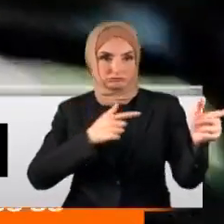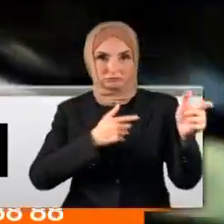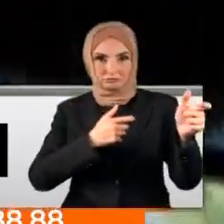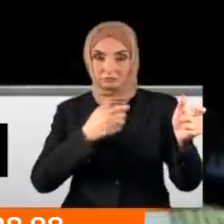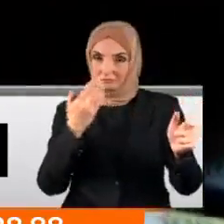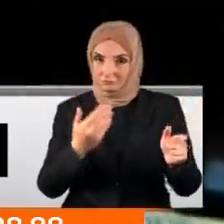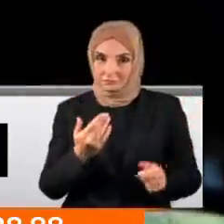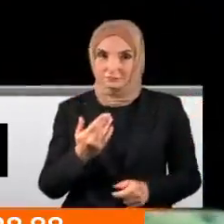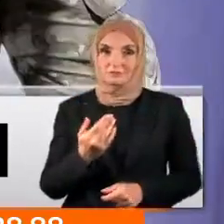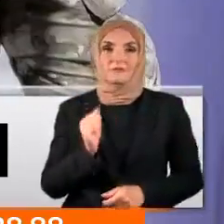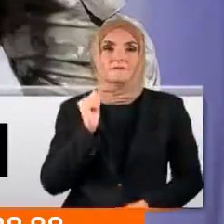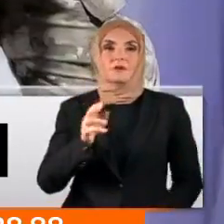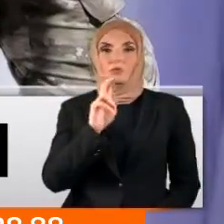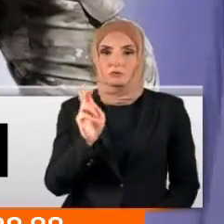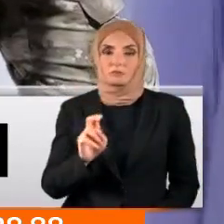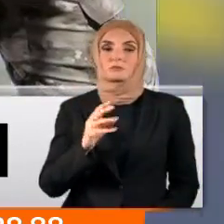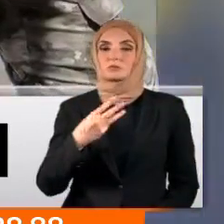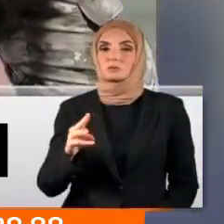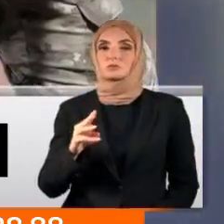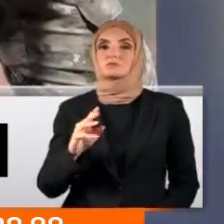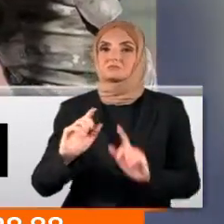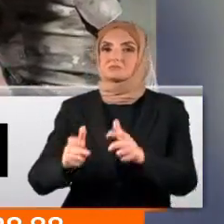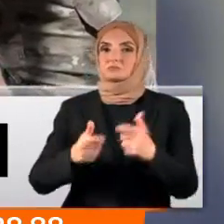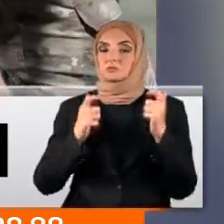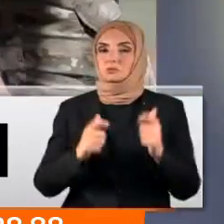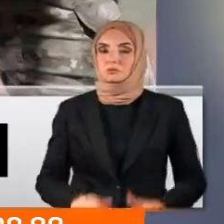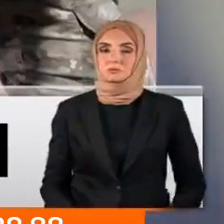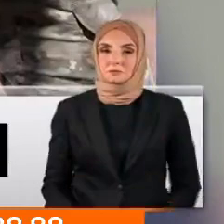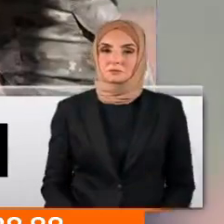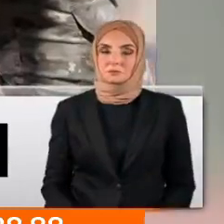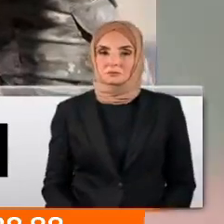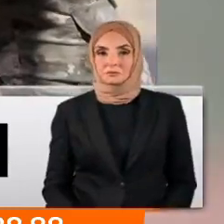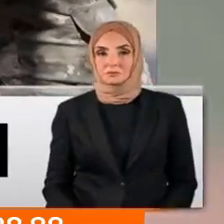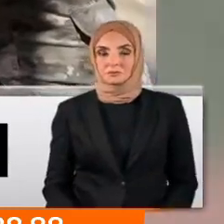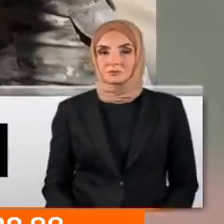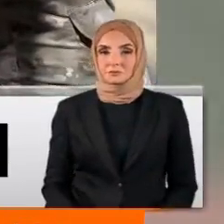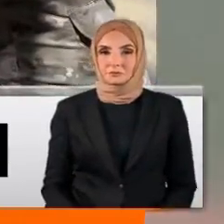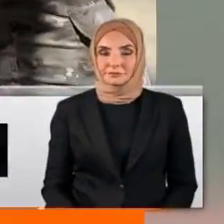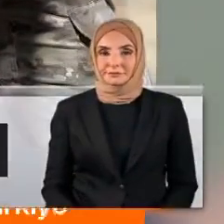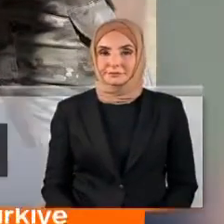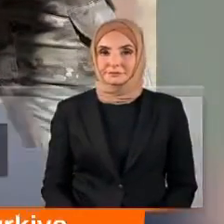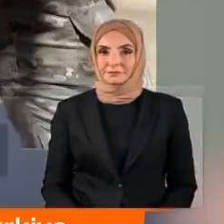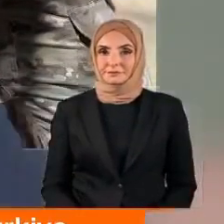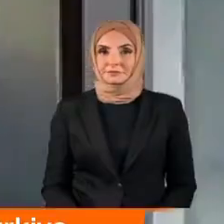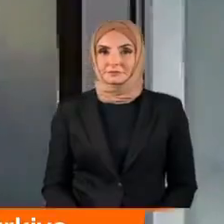miktarda döviz ele geçirildi. Uzat elini. Uzat. Adres. Esenyurt.